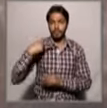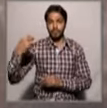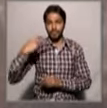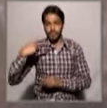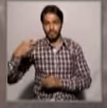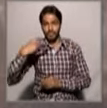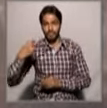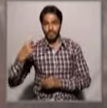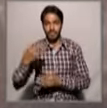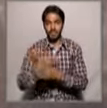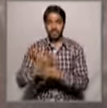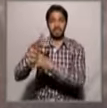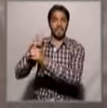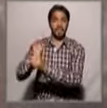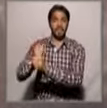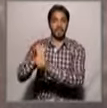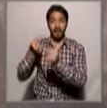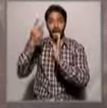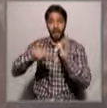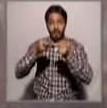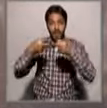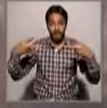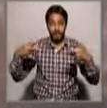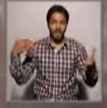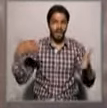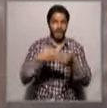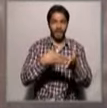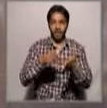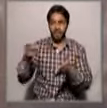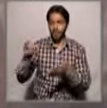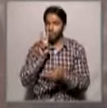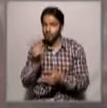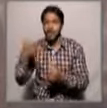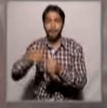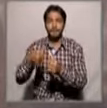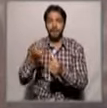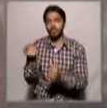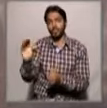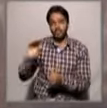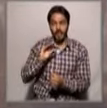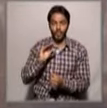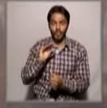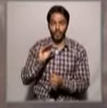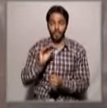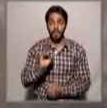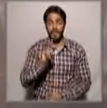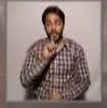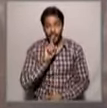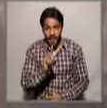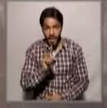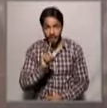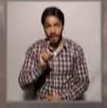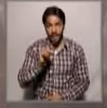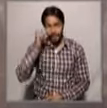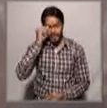ضمانة لصاحب السكن إذا مضى هذا أن يسدد منها ما تبقى من المتأخرات. لكن إن كانت